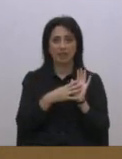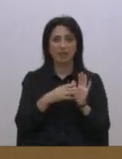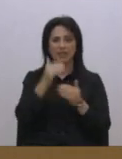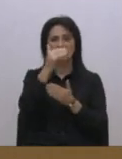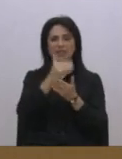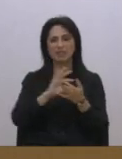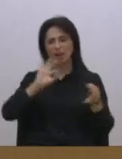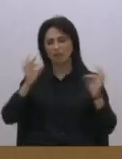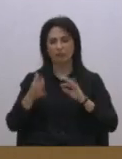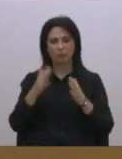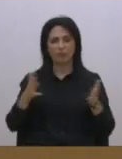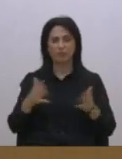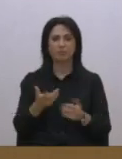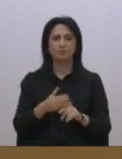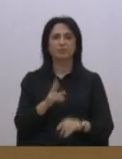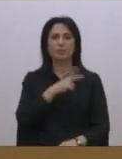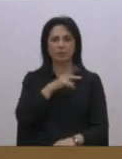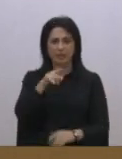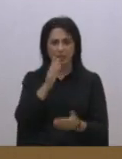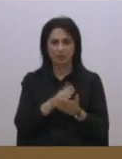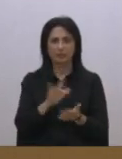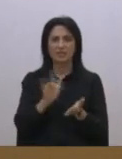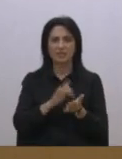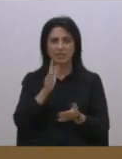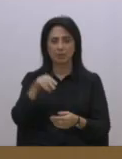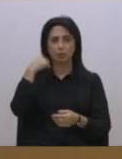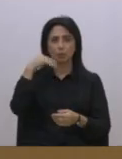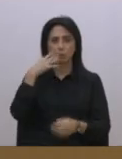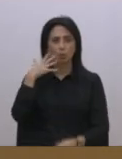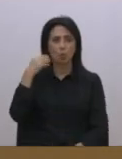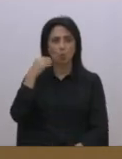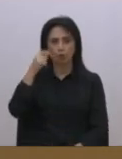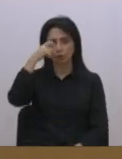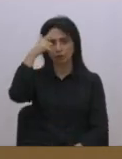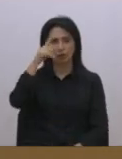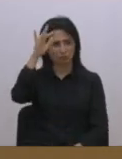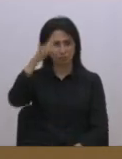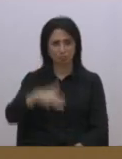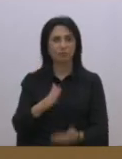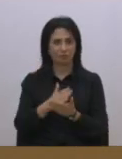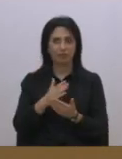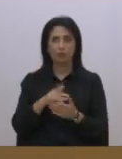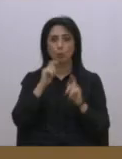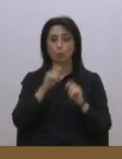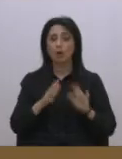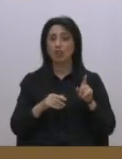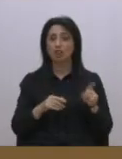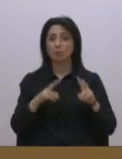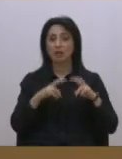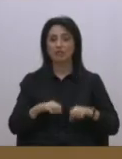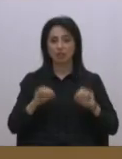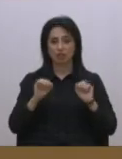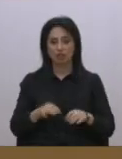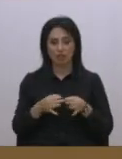და მოიცავს ისეთ ქვეყნებს, როგორიც არის დიდი ბრიტანეთი, საბერძნეთი, თურქეთი, მოლდოვა, ჩეხეთი და ასე შემდეგ. უკრაინის შემთხვევის განხილვა